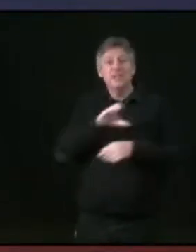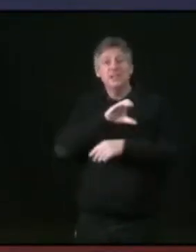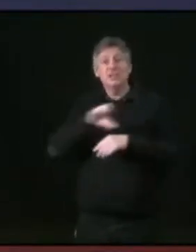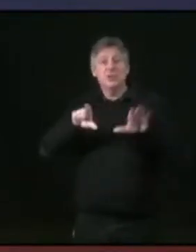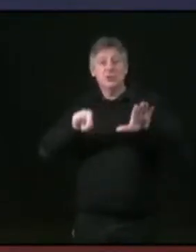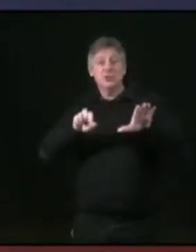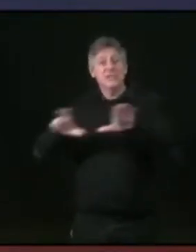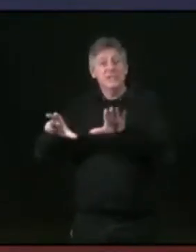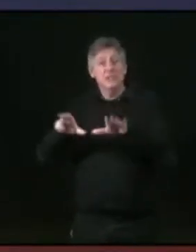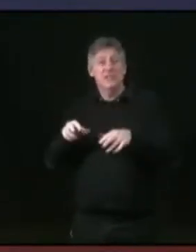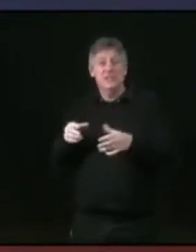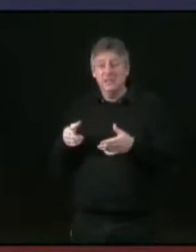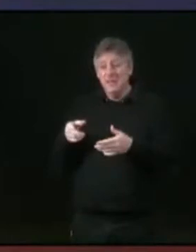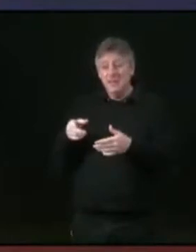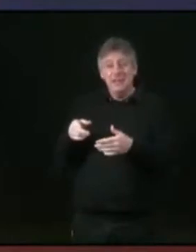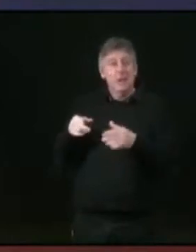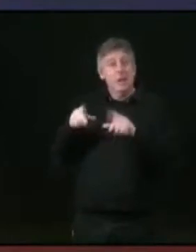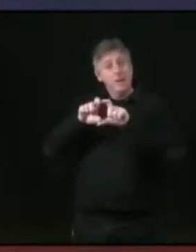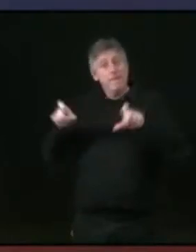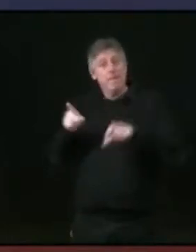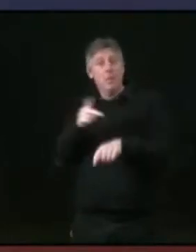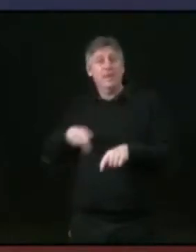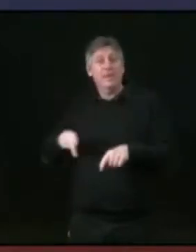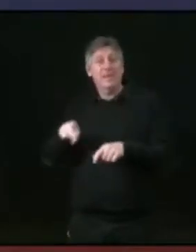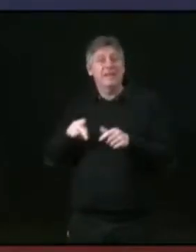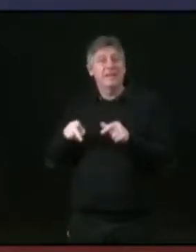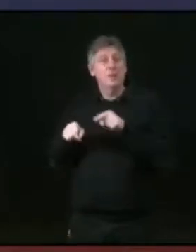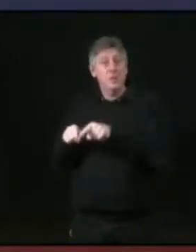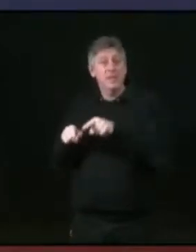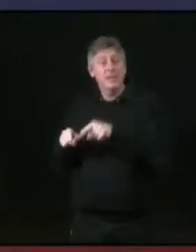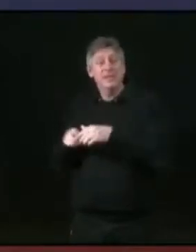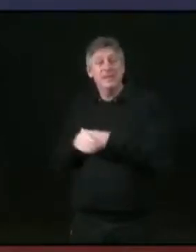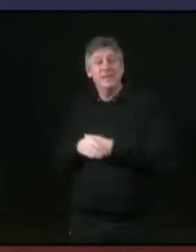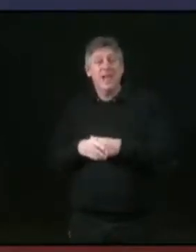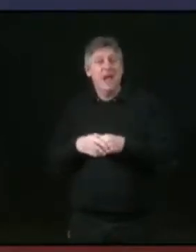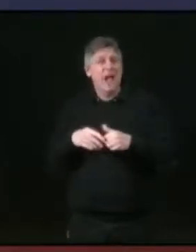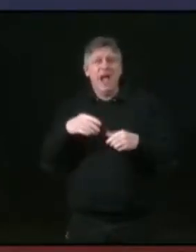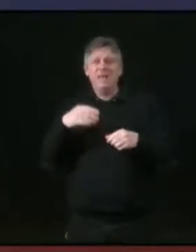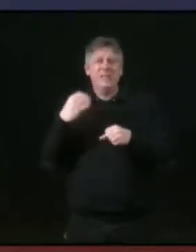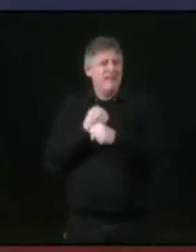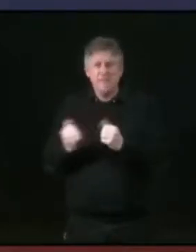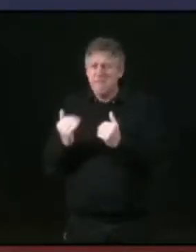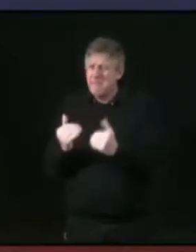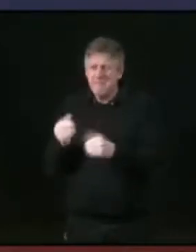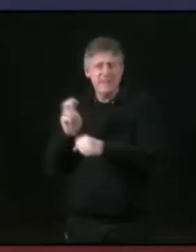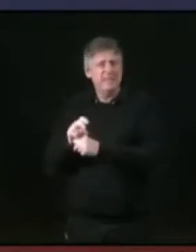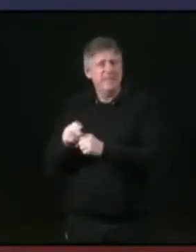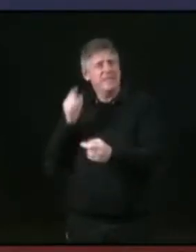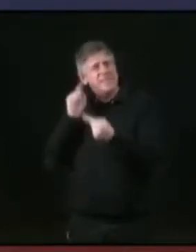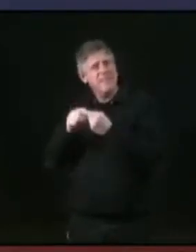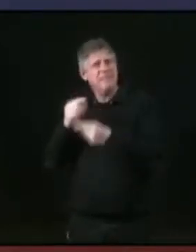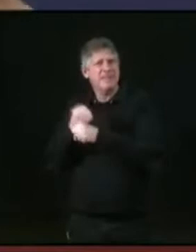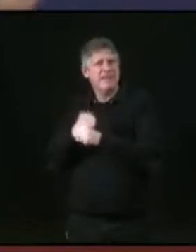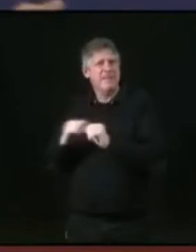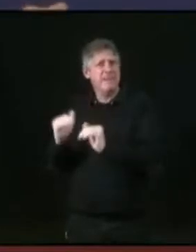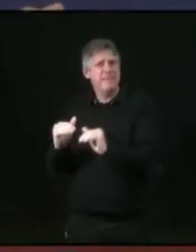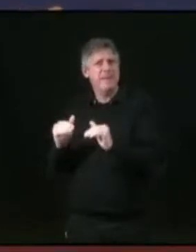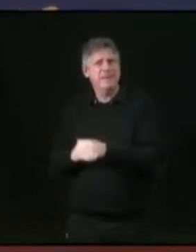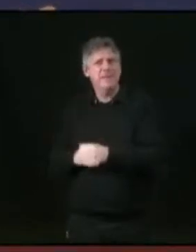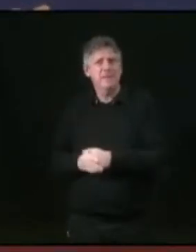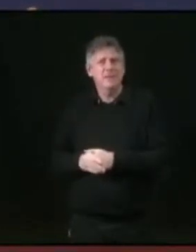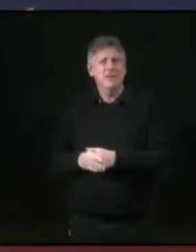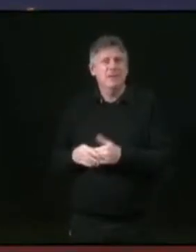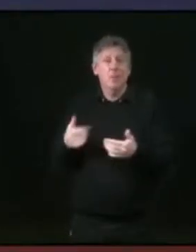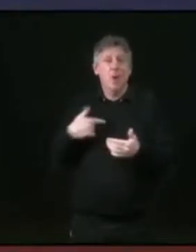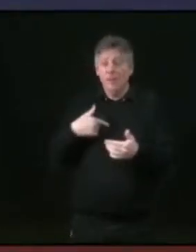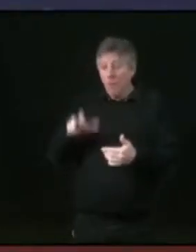178 PVC ne veut pas changer de destination d'activité. C'est pas parce que j'ai voulu